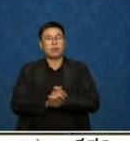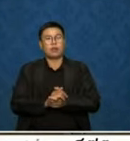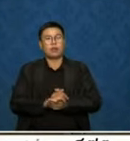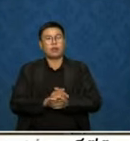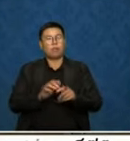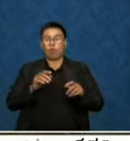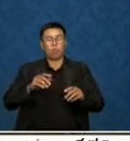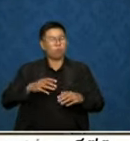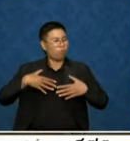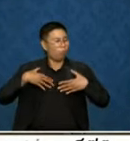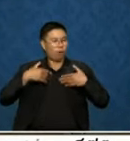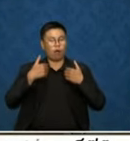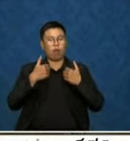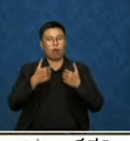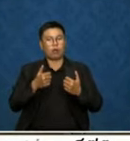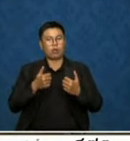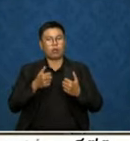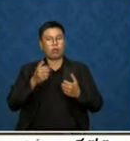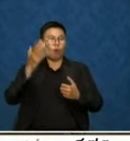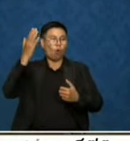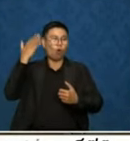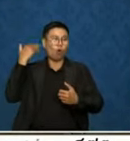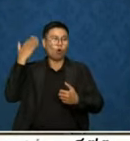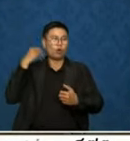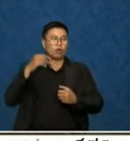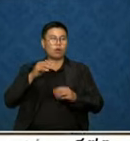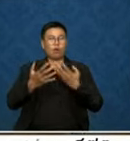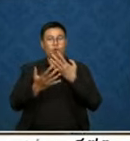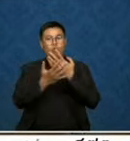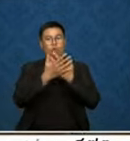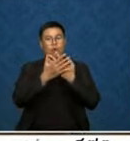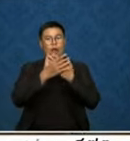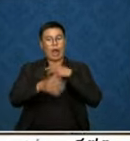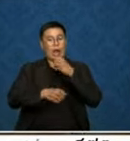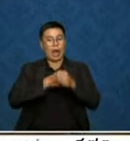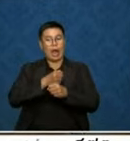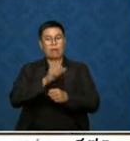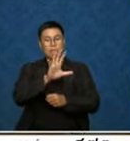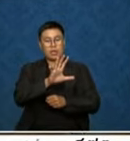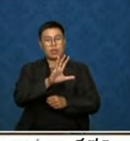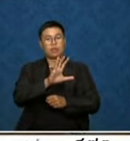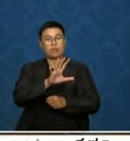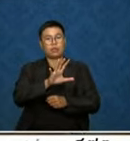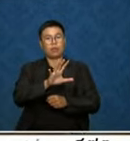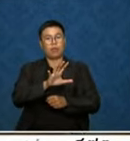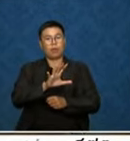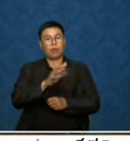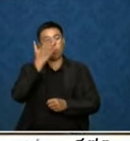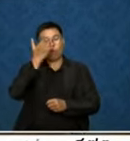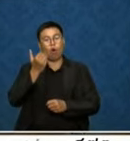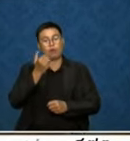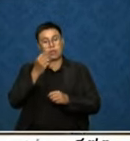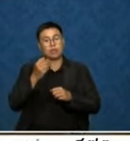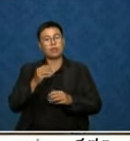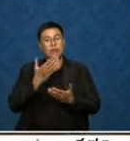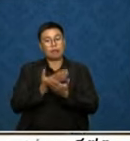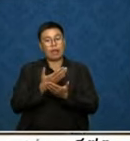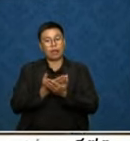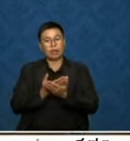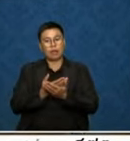ยนะครับหลายคนในอดีตที่ผ่านมาเนี่ยติดคุก5ปีนะครับเพราะฉะนั้นแล้วเนี่ยเงิน